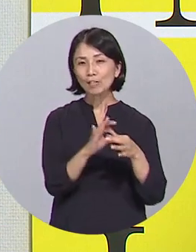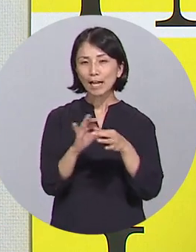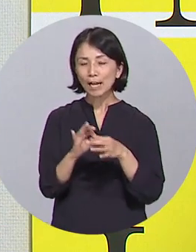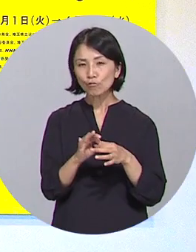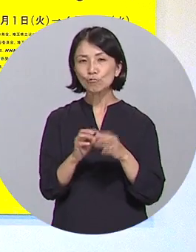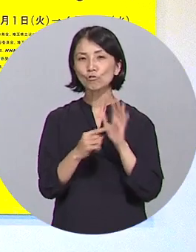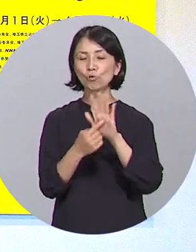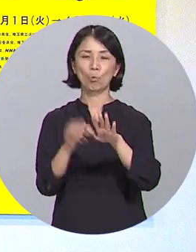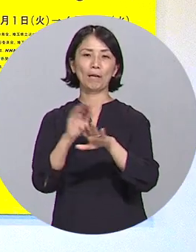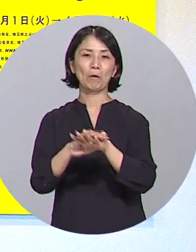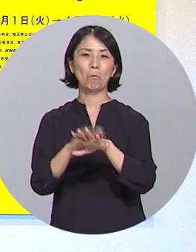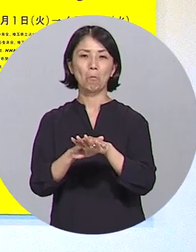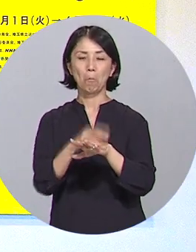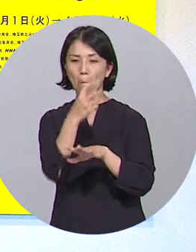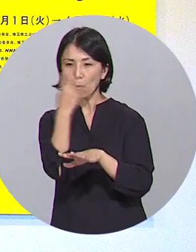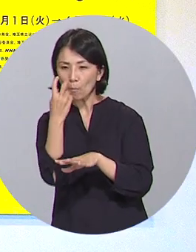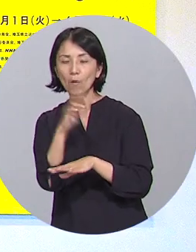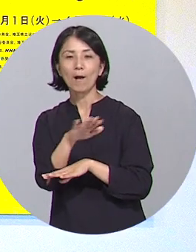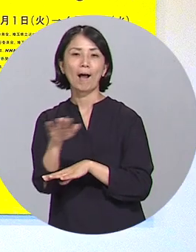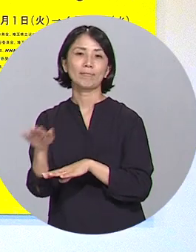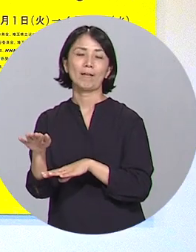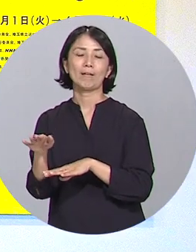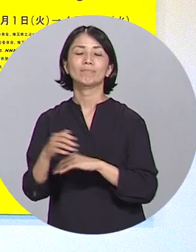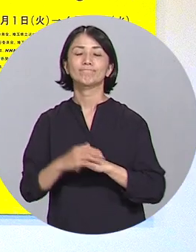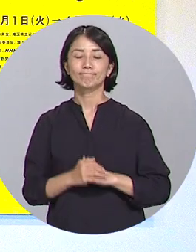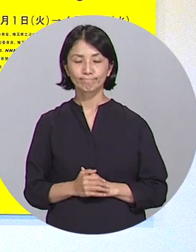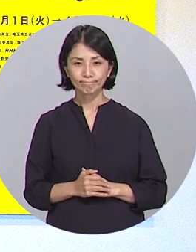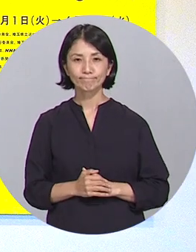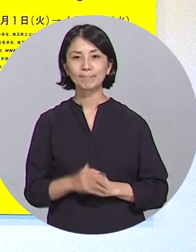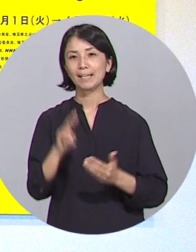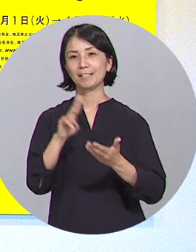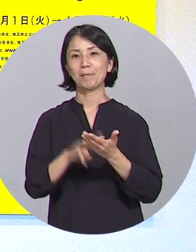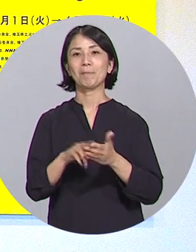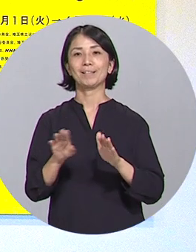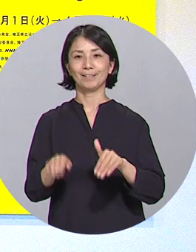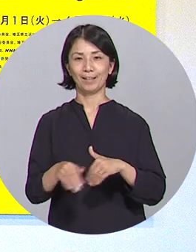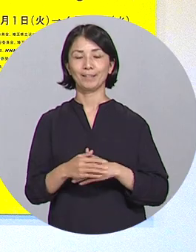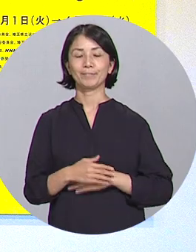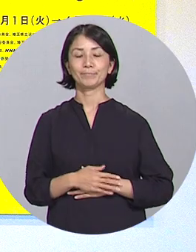代ということで、1960を今回の展覧会の終わりにしました